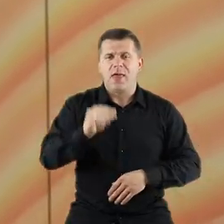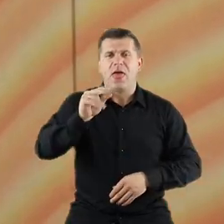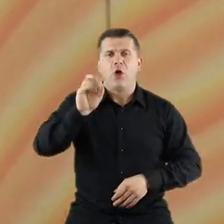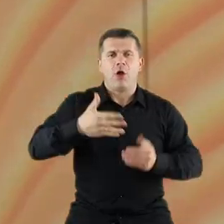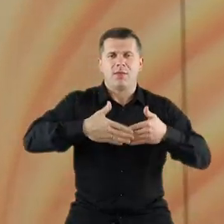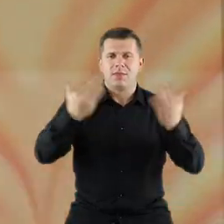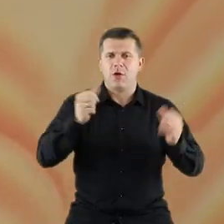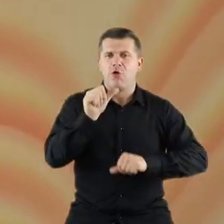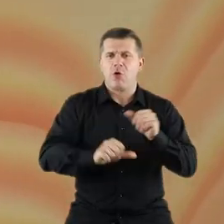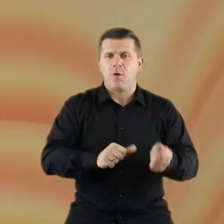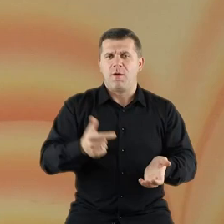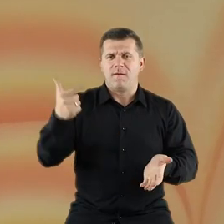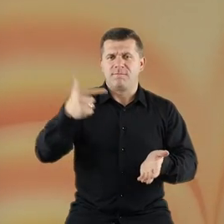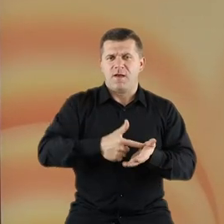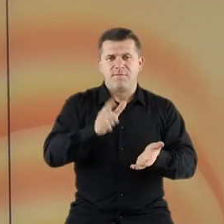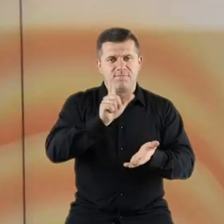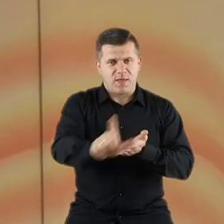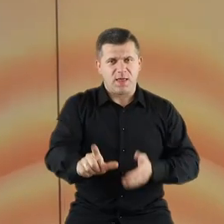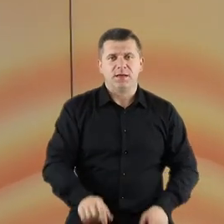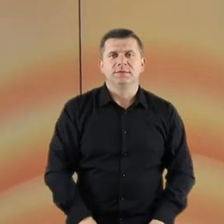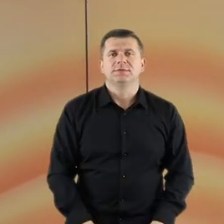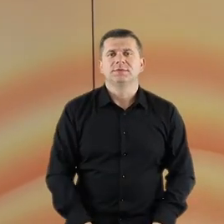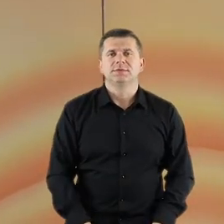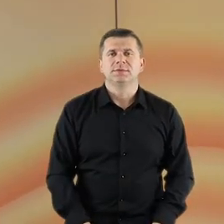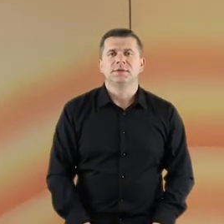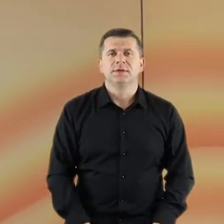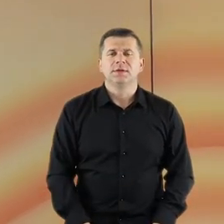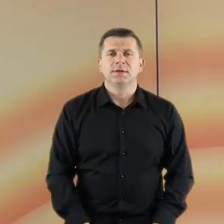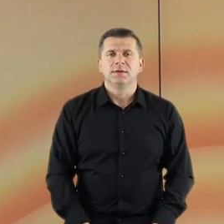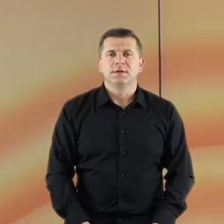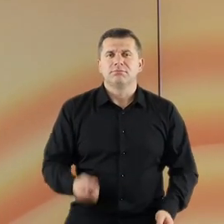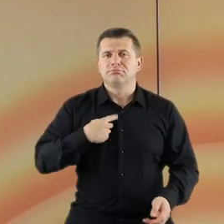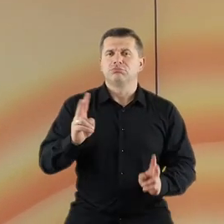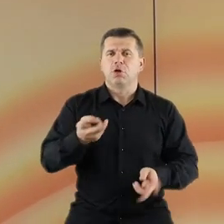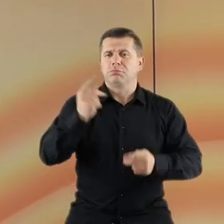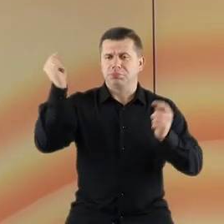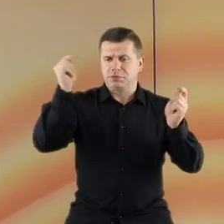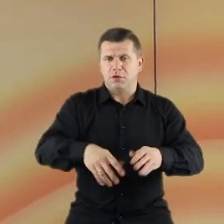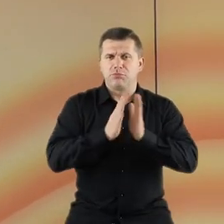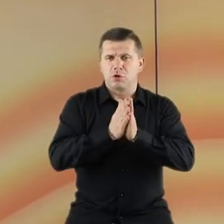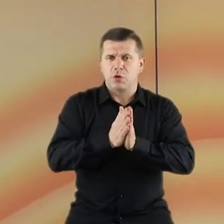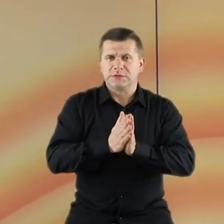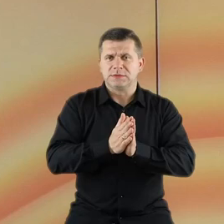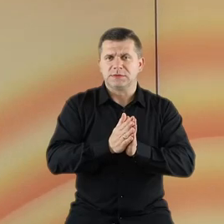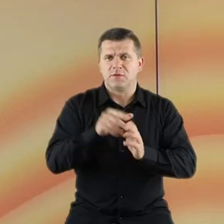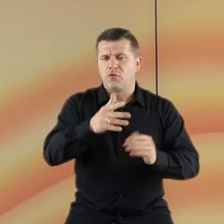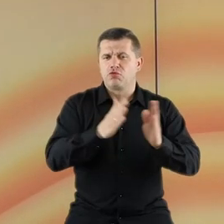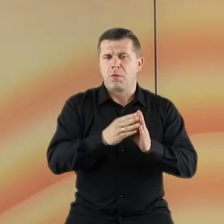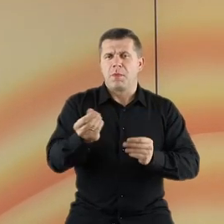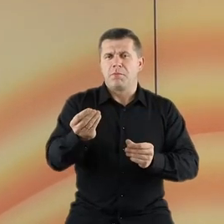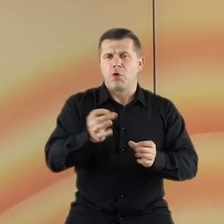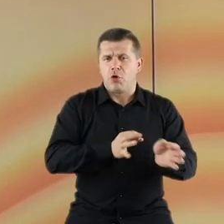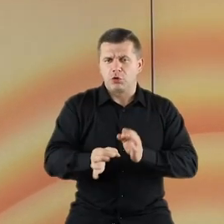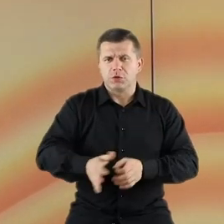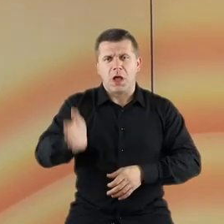EchoDnia rok 2012 przybyszka poprosiła o przyniesienie znajdujących się w